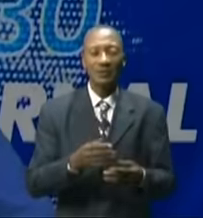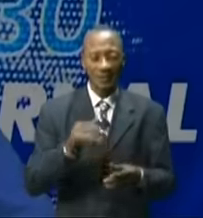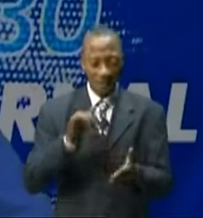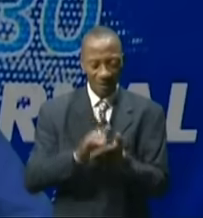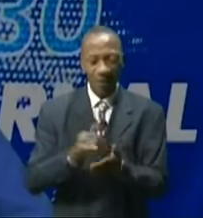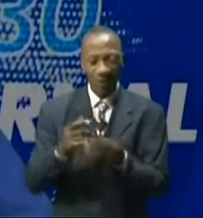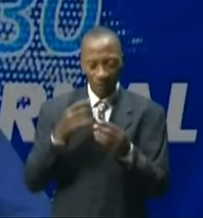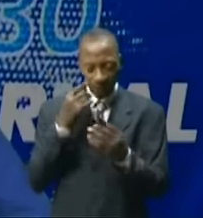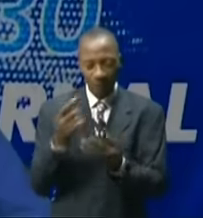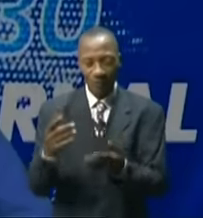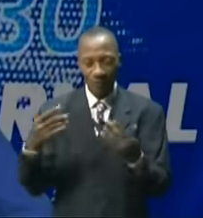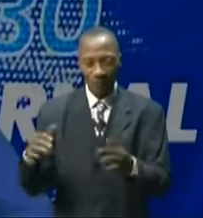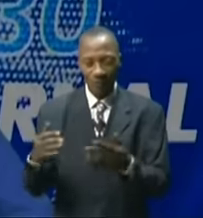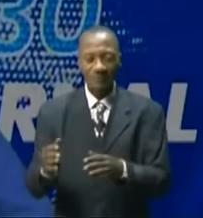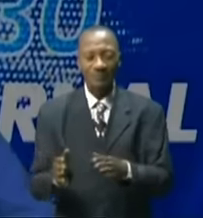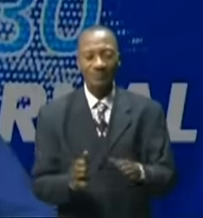journal.